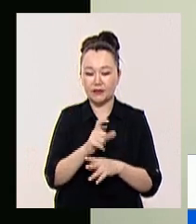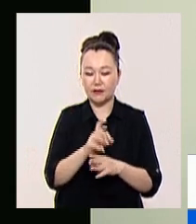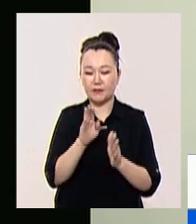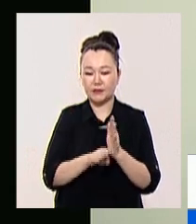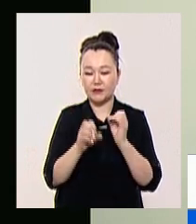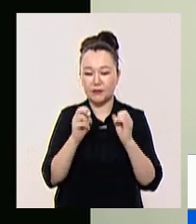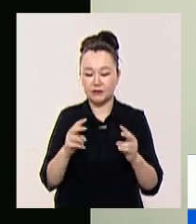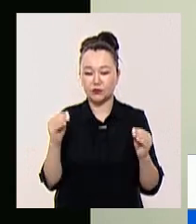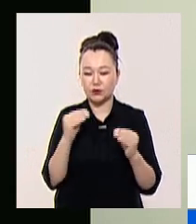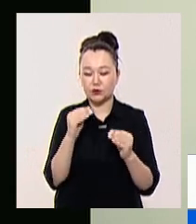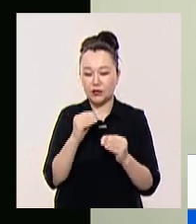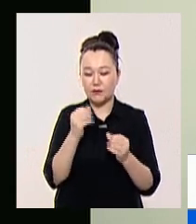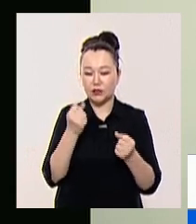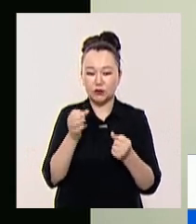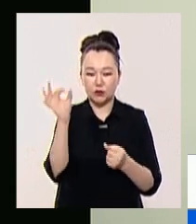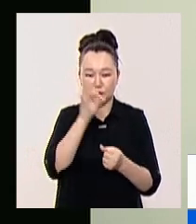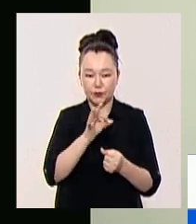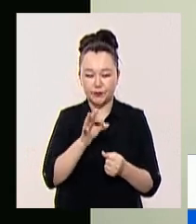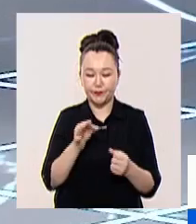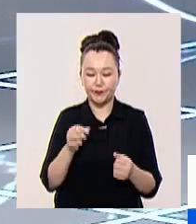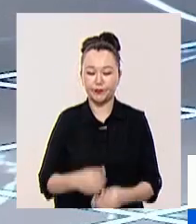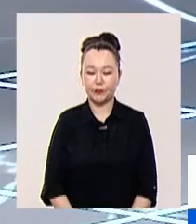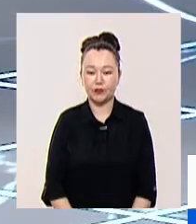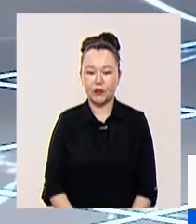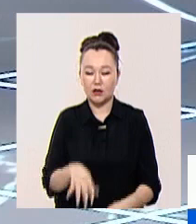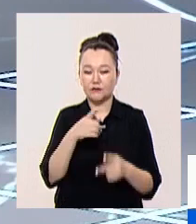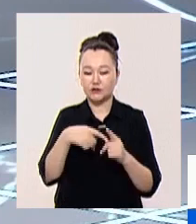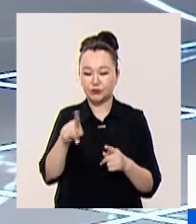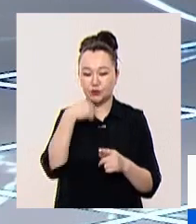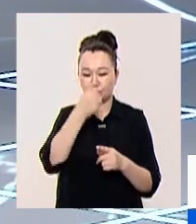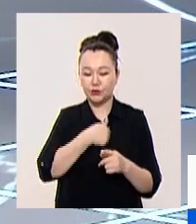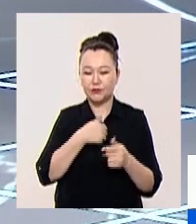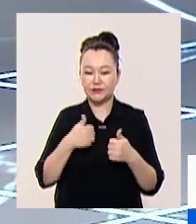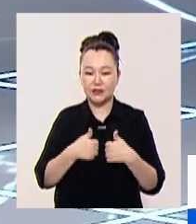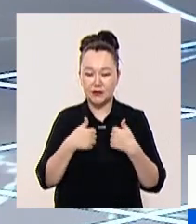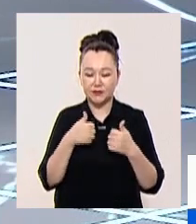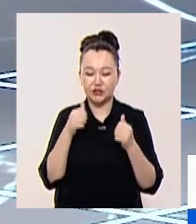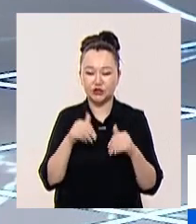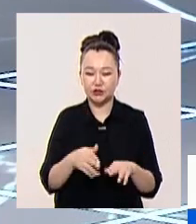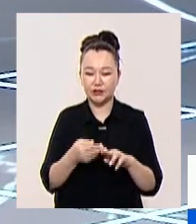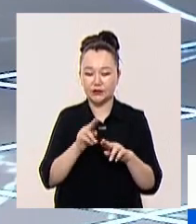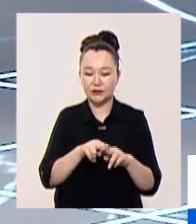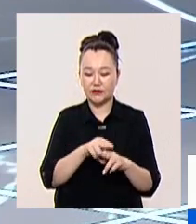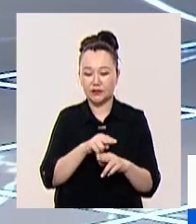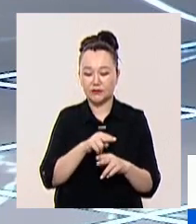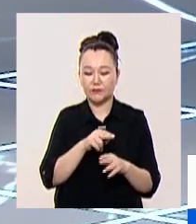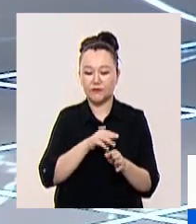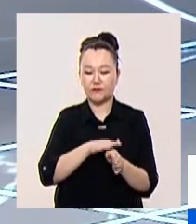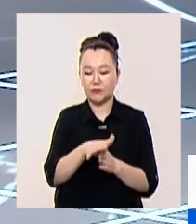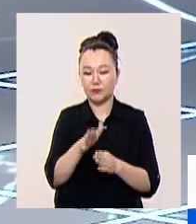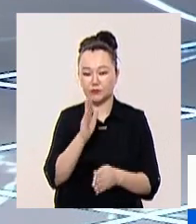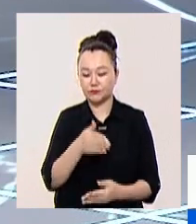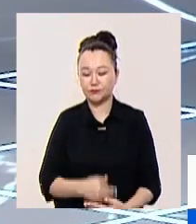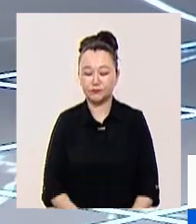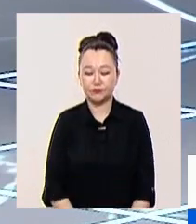безопасность дорожного движения. В течение года вы постараетесь решить эту проблему. Я правильно понимаю, Арслан? Спасибо